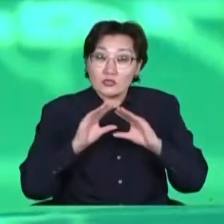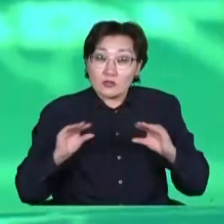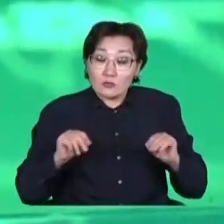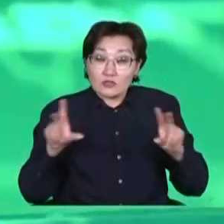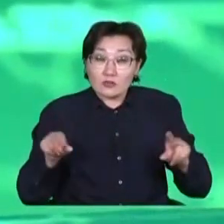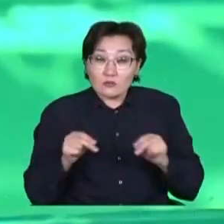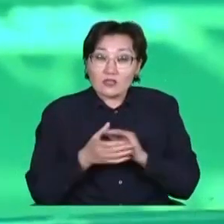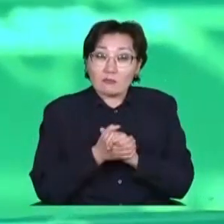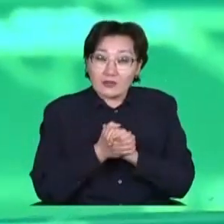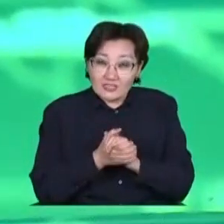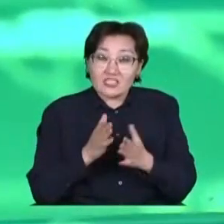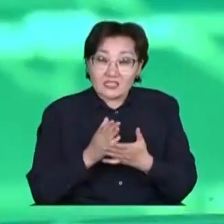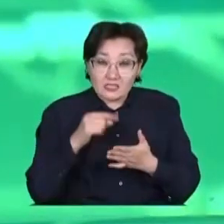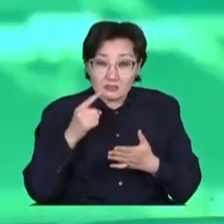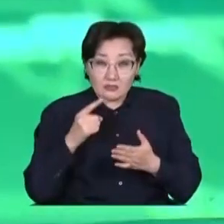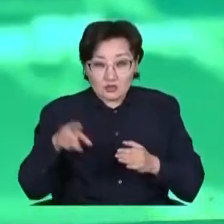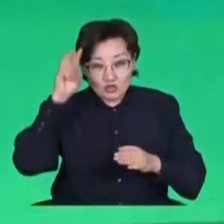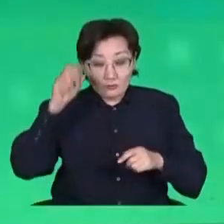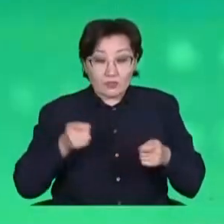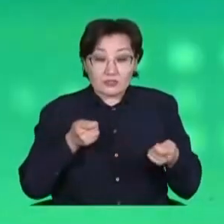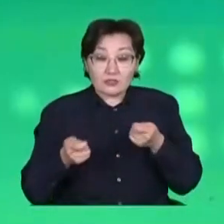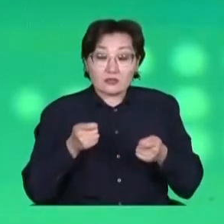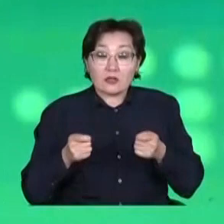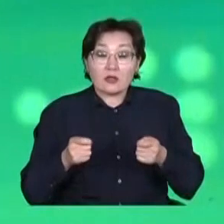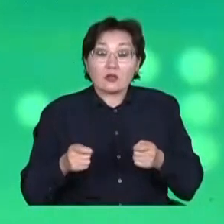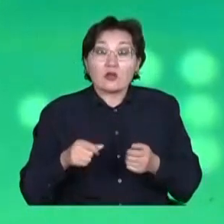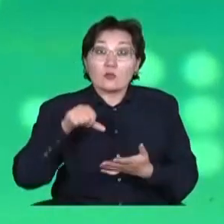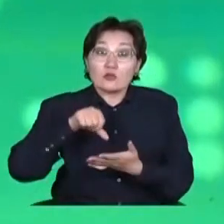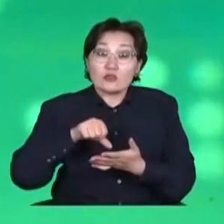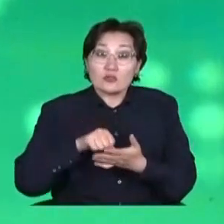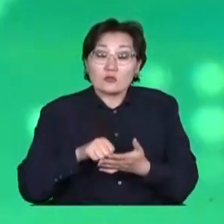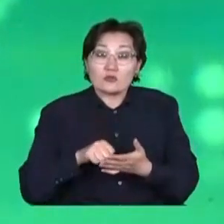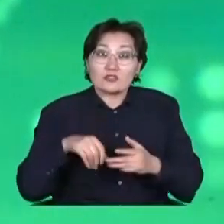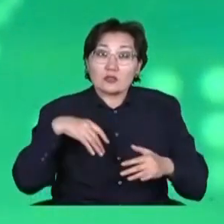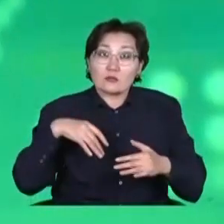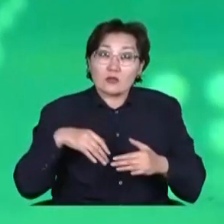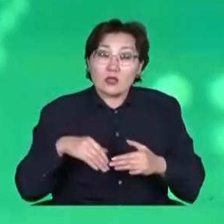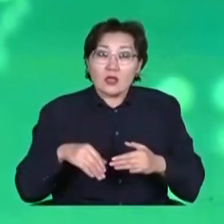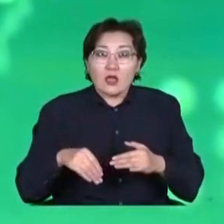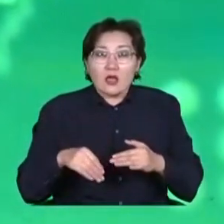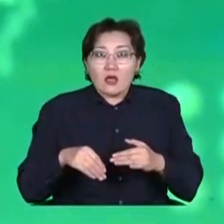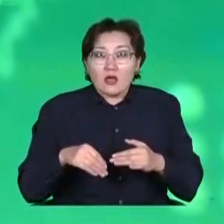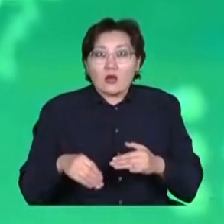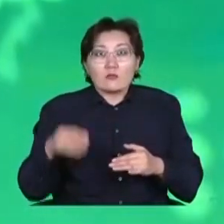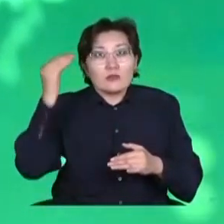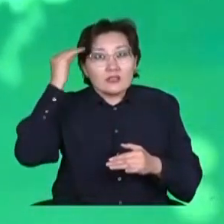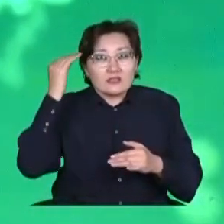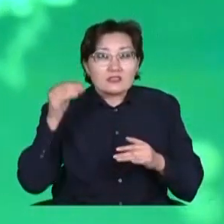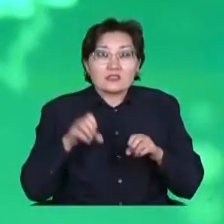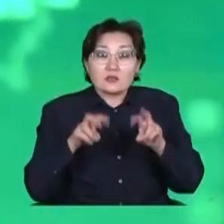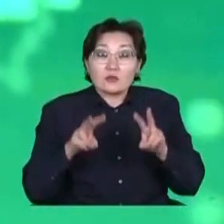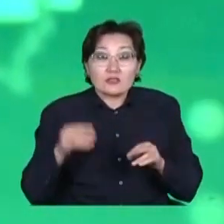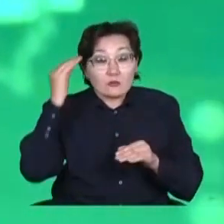кепілі бірлік екенін басып айтты. Мемлекет басшысы мақаласындағы орамды ойға қоғам белсенділеріне де сүбелі сұхбаттың